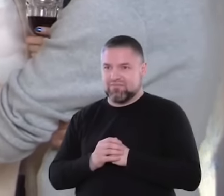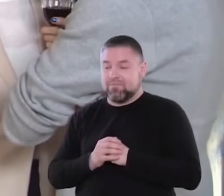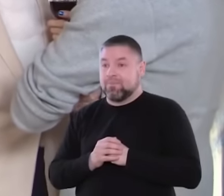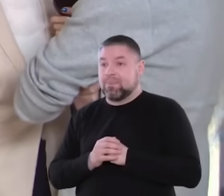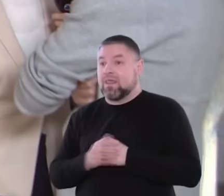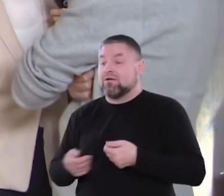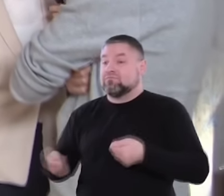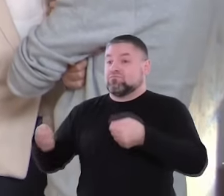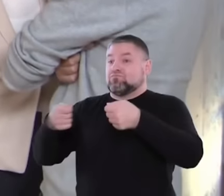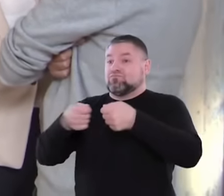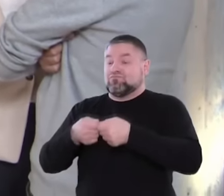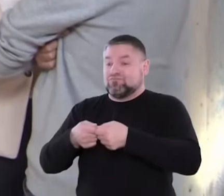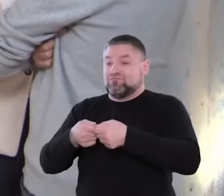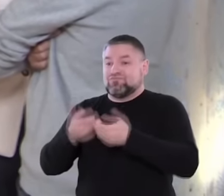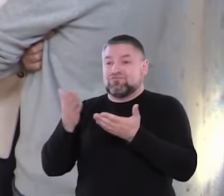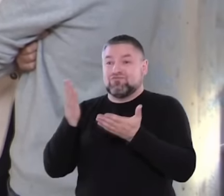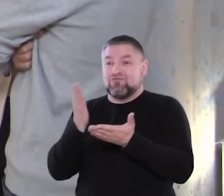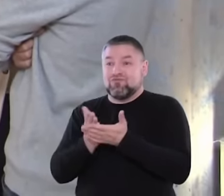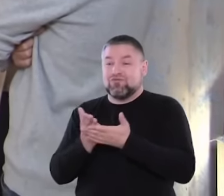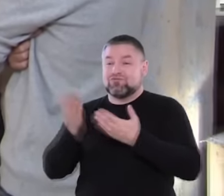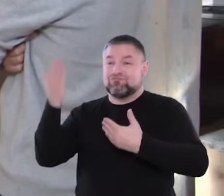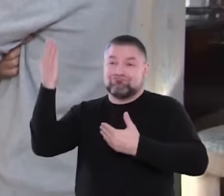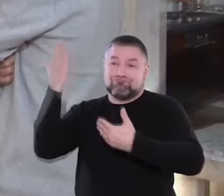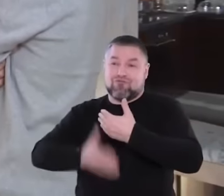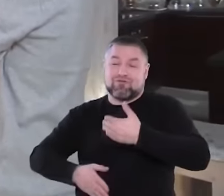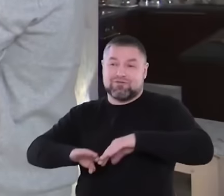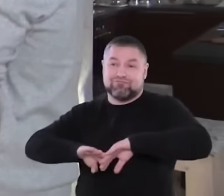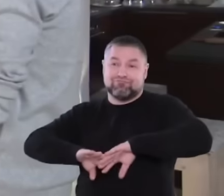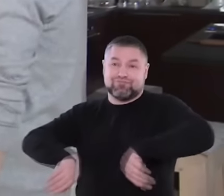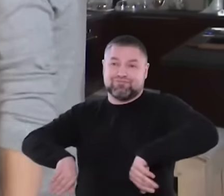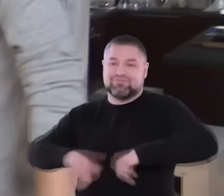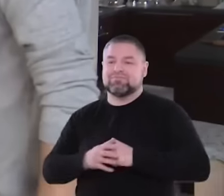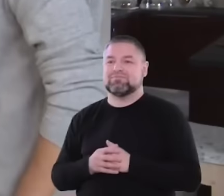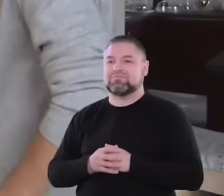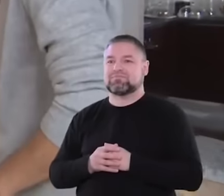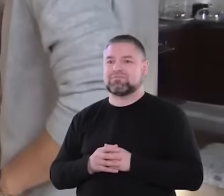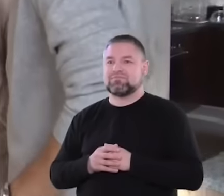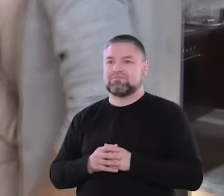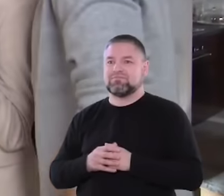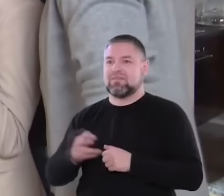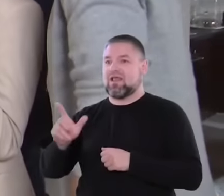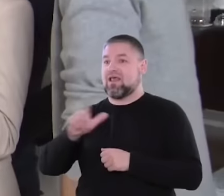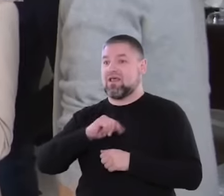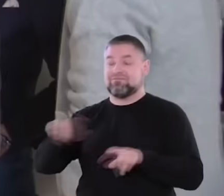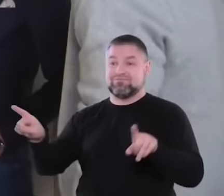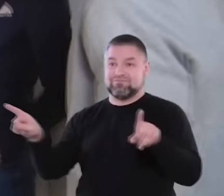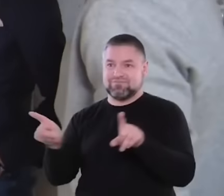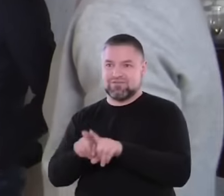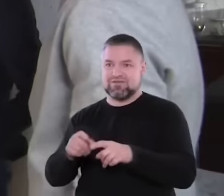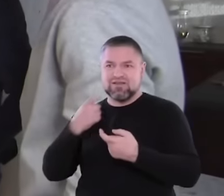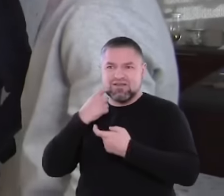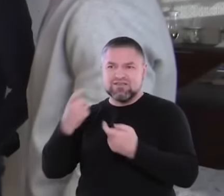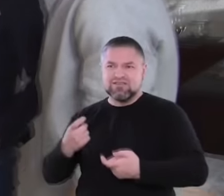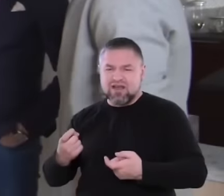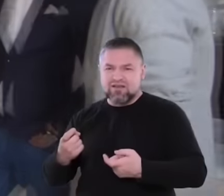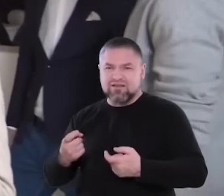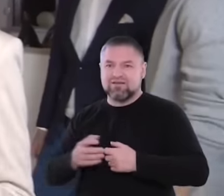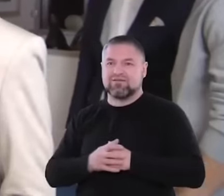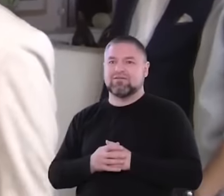Związek nasz uważam za zakończony. I nasz również. Chyba sobie